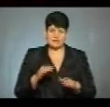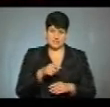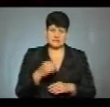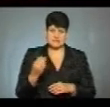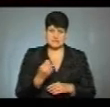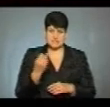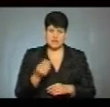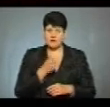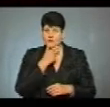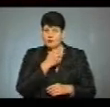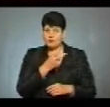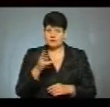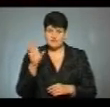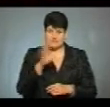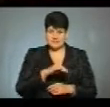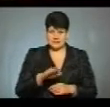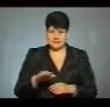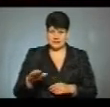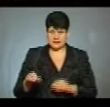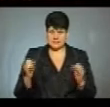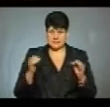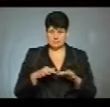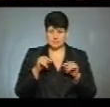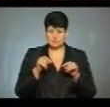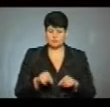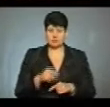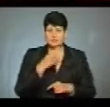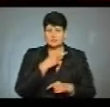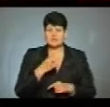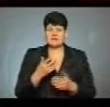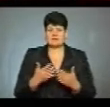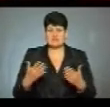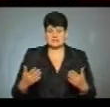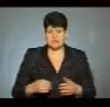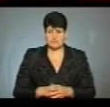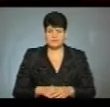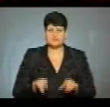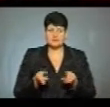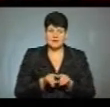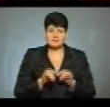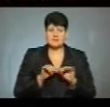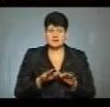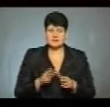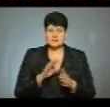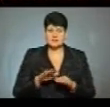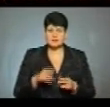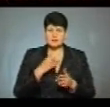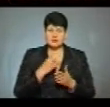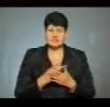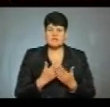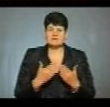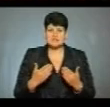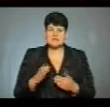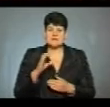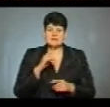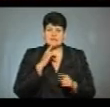цікаво подивитися на всіх дітей, зібраних тут, подивитися виставу. Також під час акції дітям показали лялькову виставу